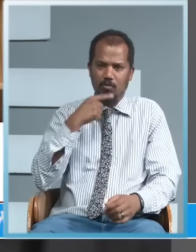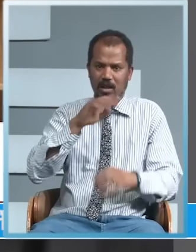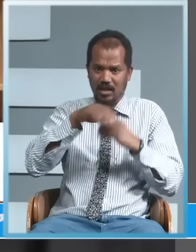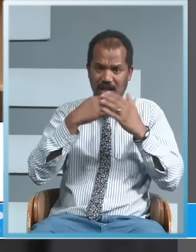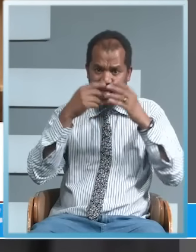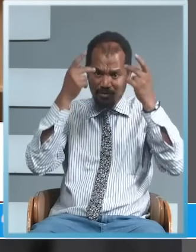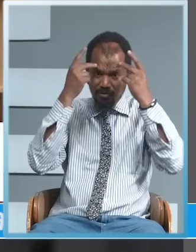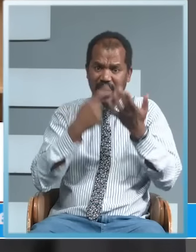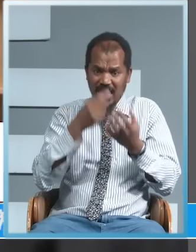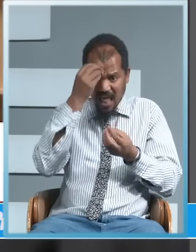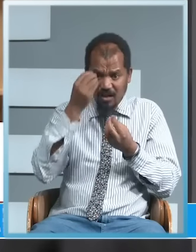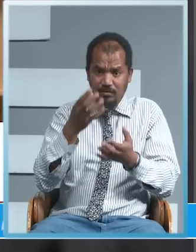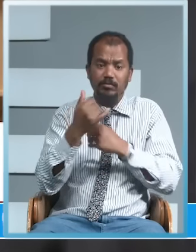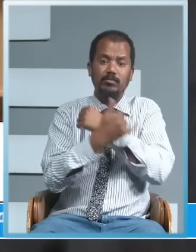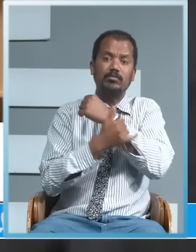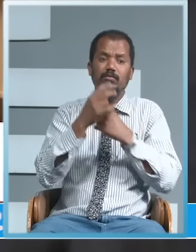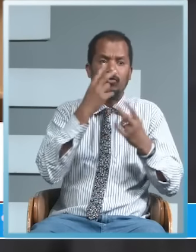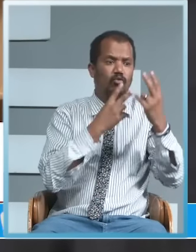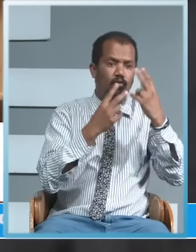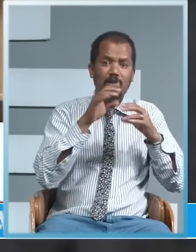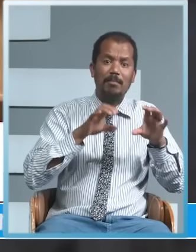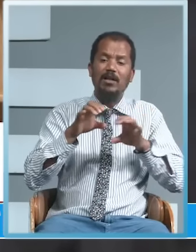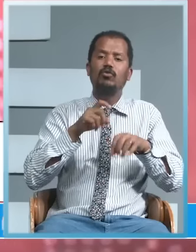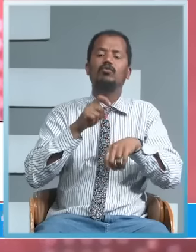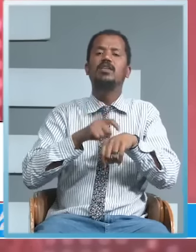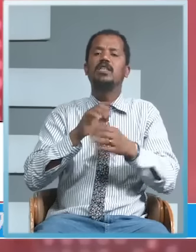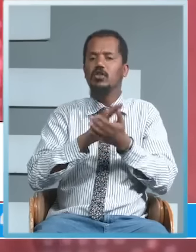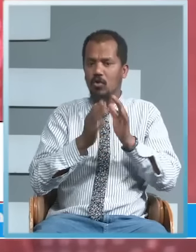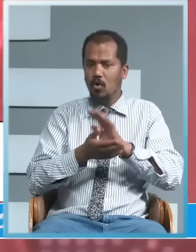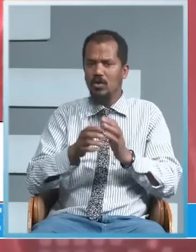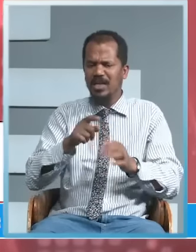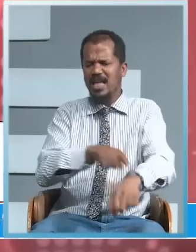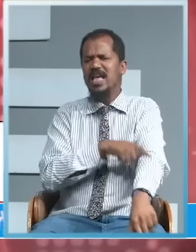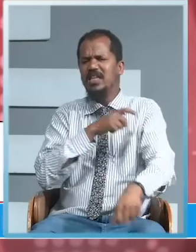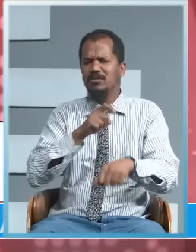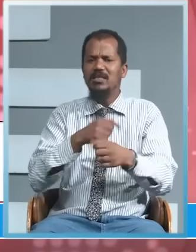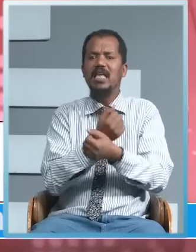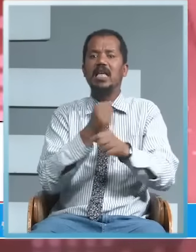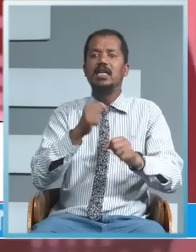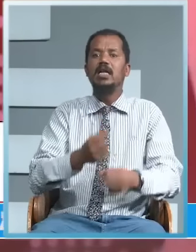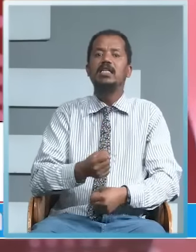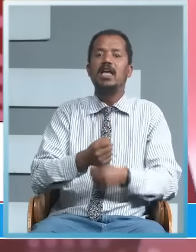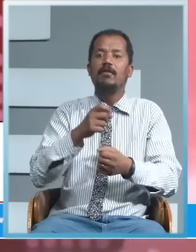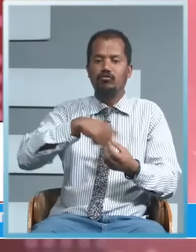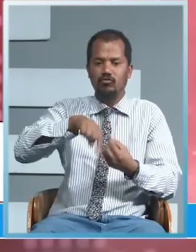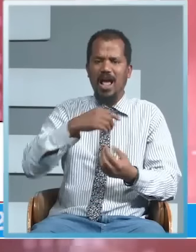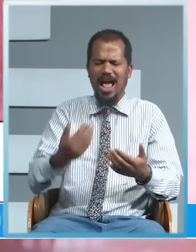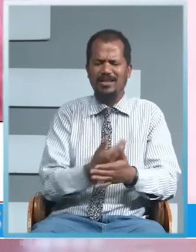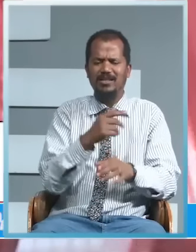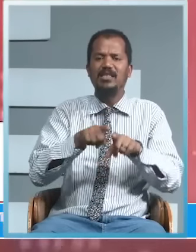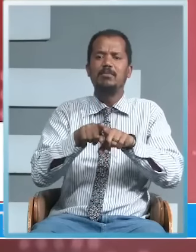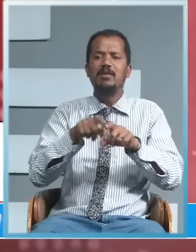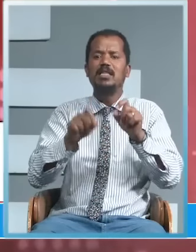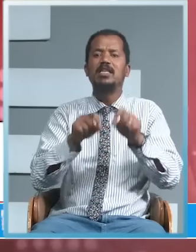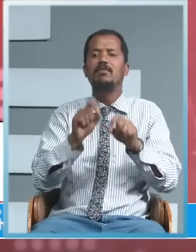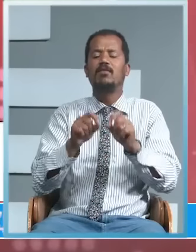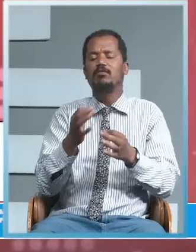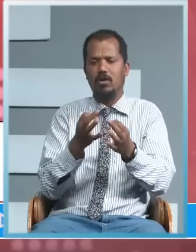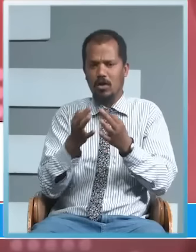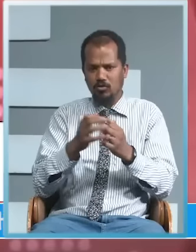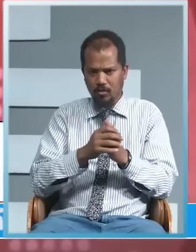ጠቅላይ ሚኒስትሩ ይህንን ያስታወቁት በሀገሪቱ ጉብኝት ባደረጉበት ወቅት ሲሆን የረጅም ጊዜ የደህንነት ድጋፍ ዙሪያም አዲስ ስምምነት